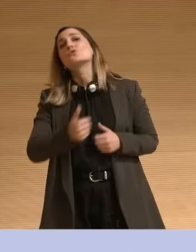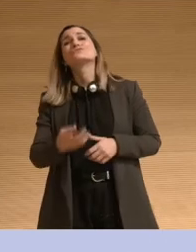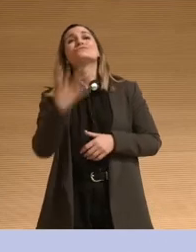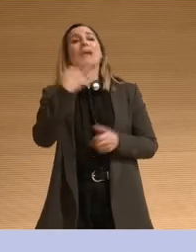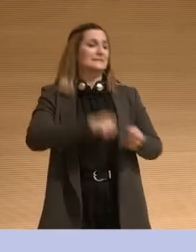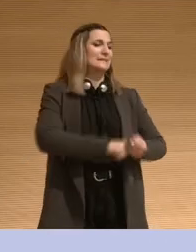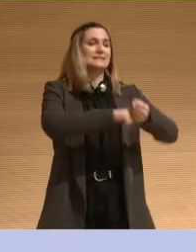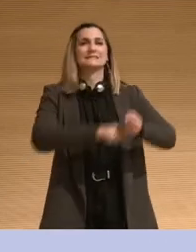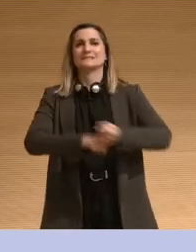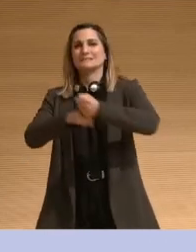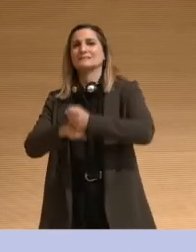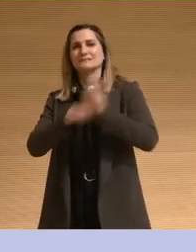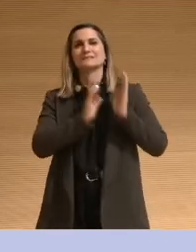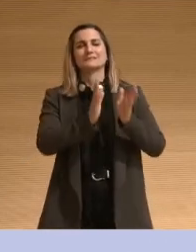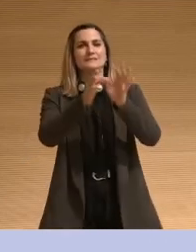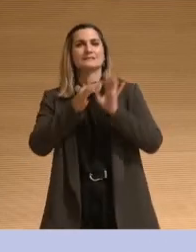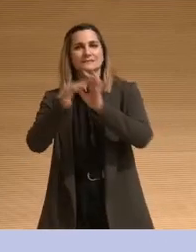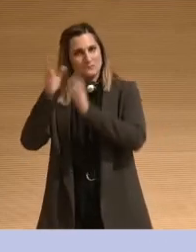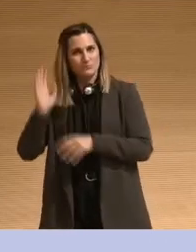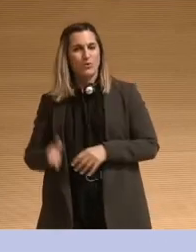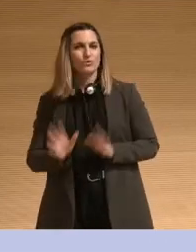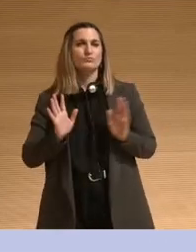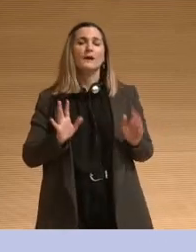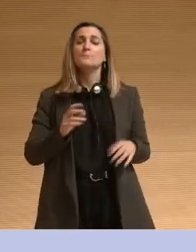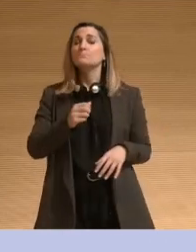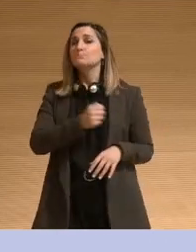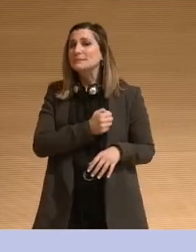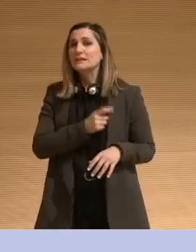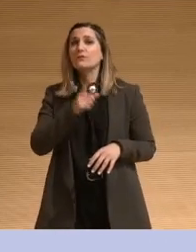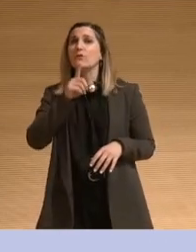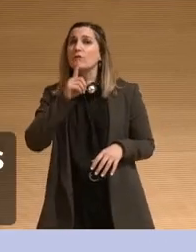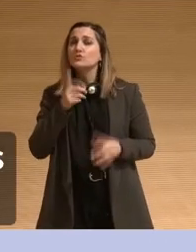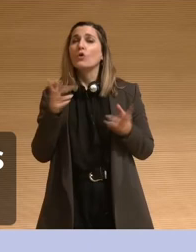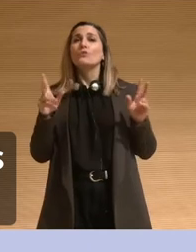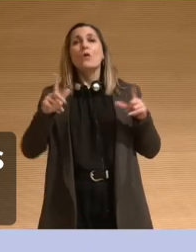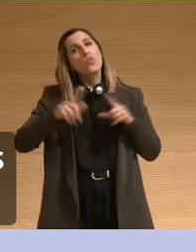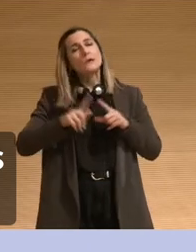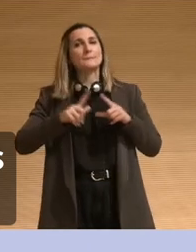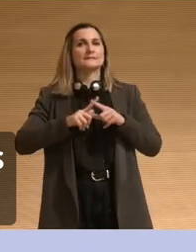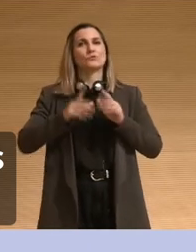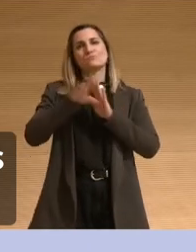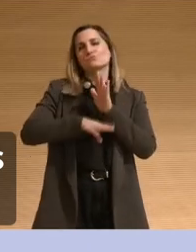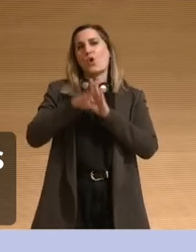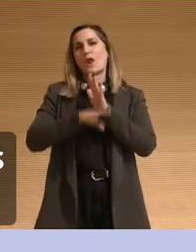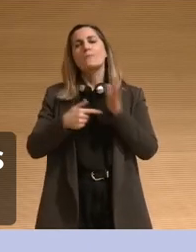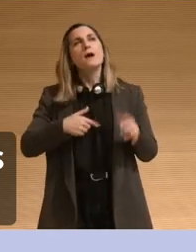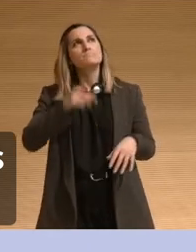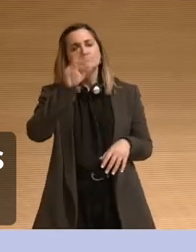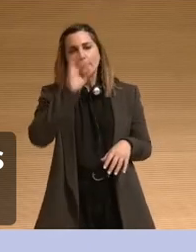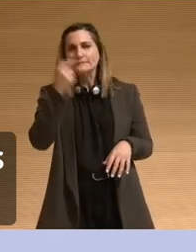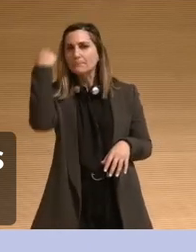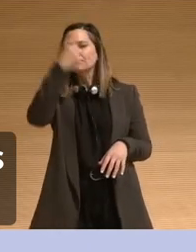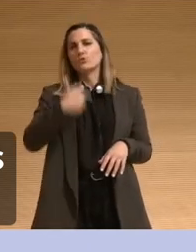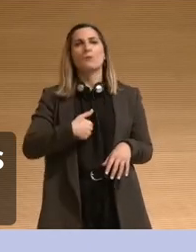4. Νομίζω ότι είναι ένας ενδιαφέρον πιλότος και περιμένω και εγώ προσωπικά και